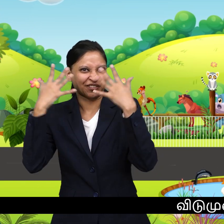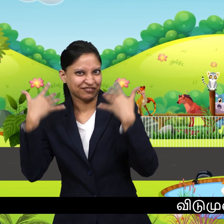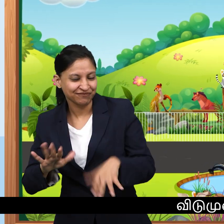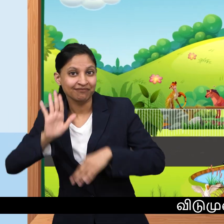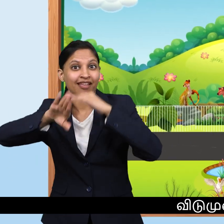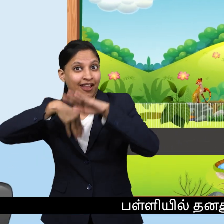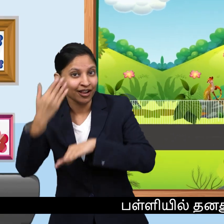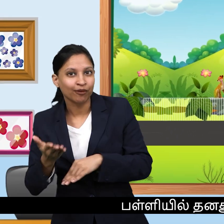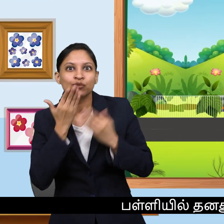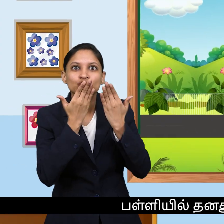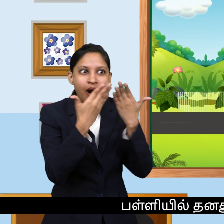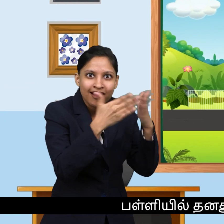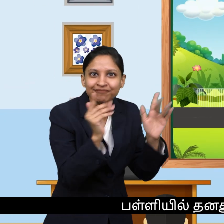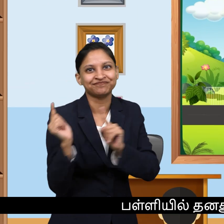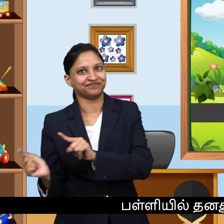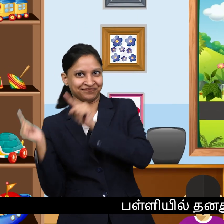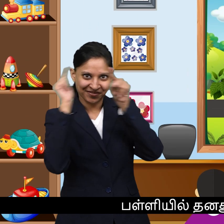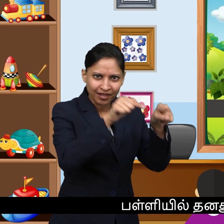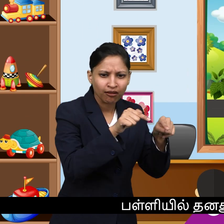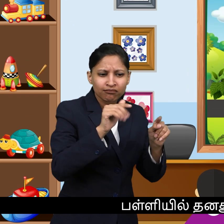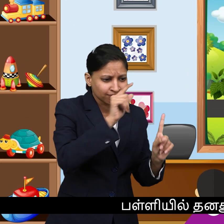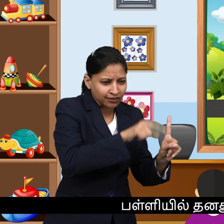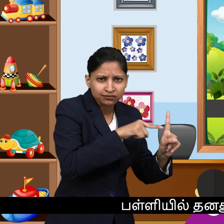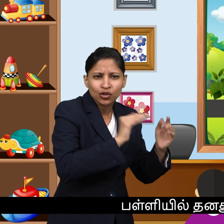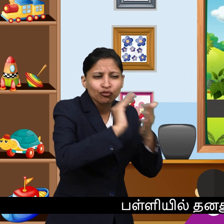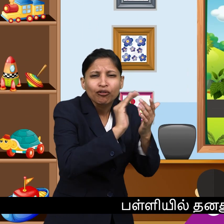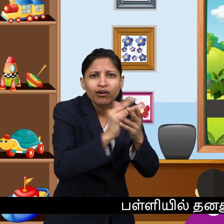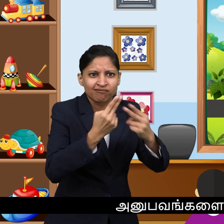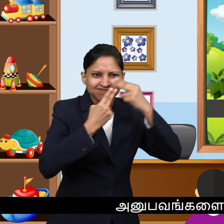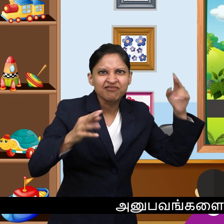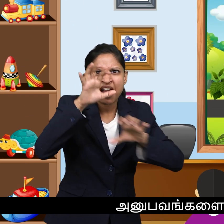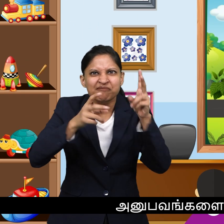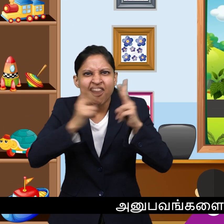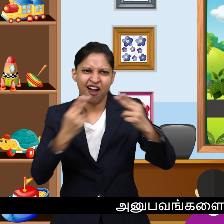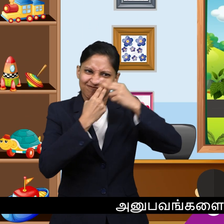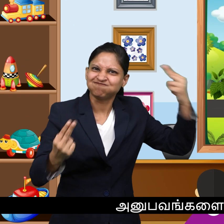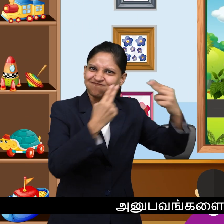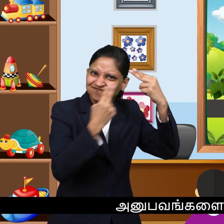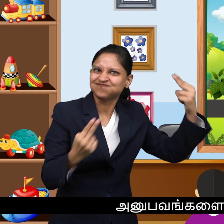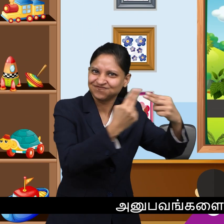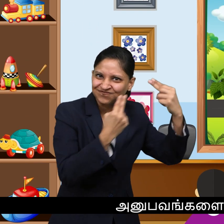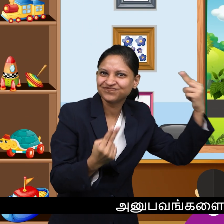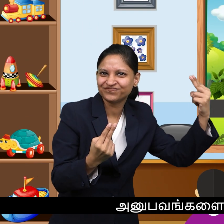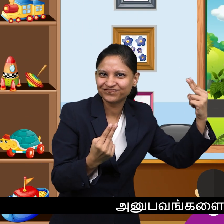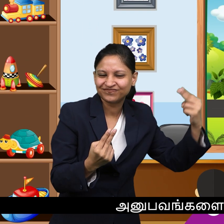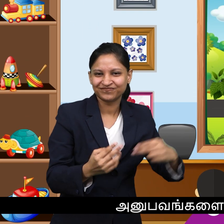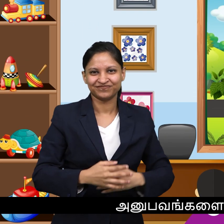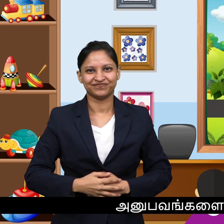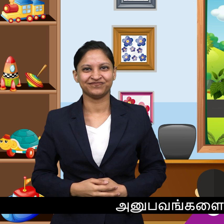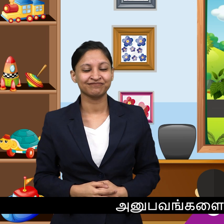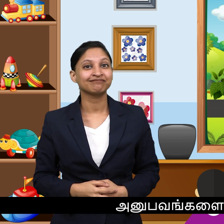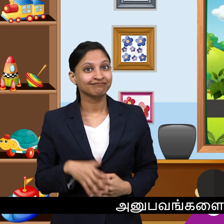விடுமுறைக்கு பிறகு பள்ளியில் தனது நண்பர்களுடன் தனது அனுபவங்களை பகிர்ந்து கொண்டான்.